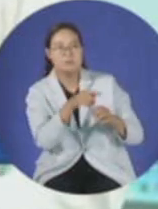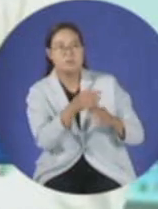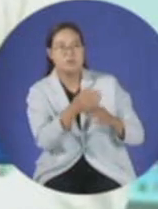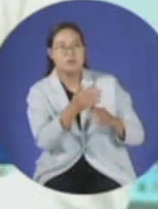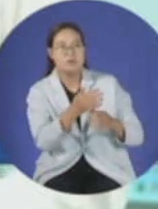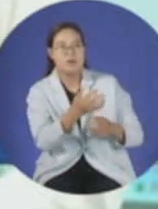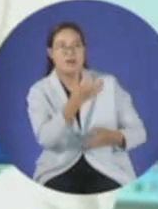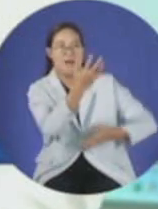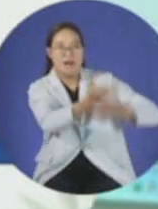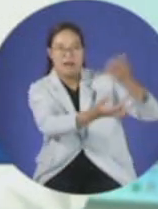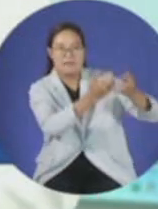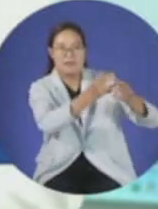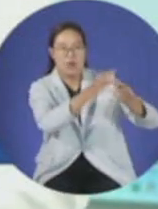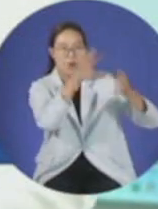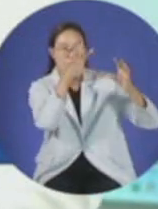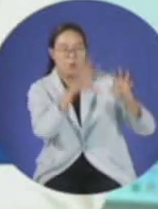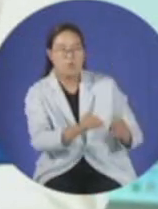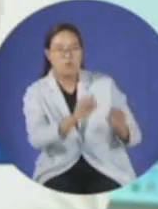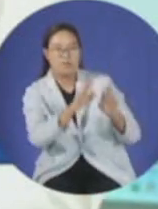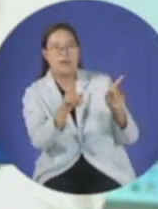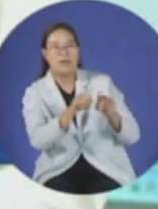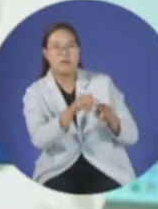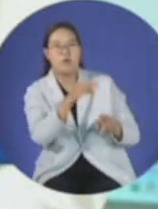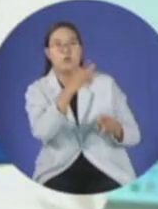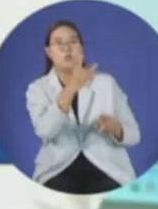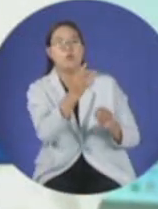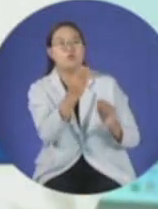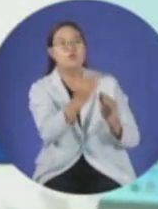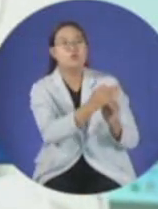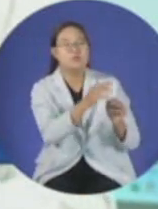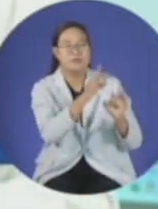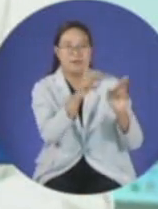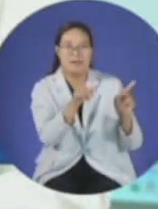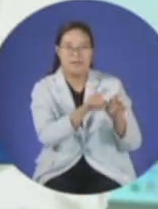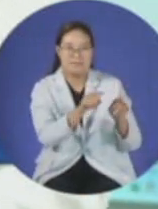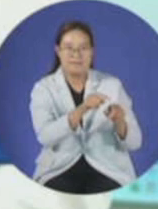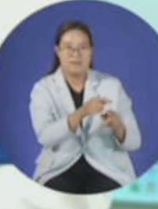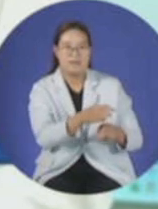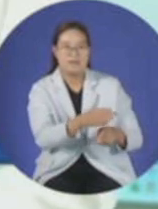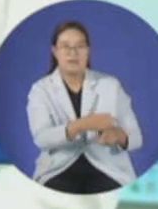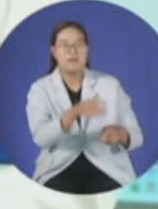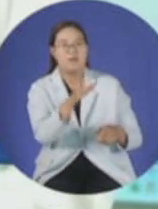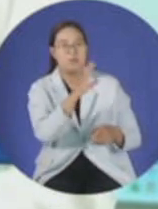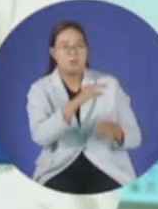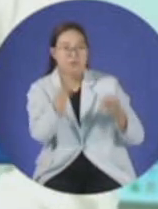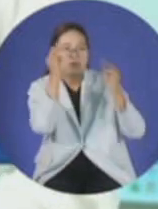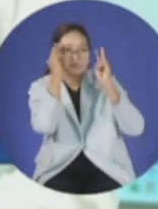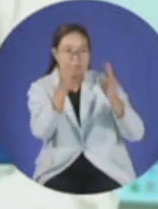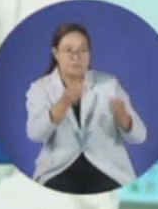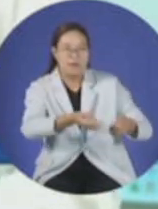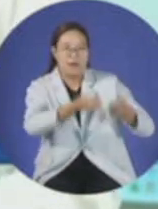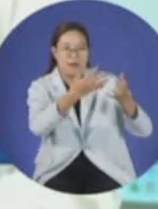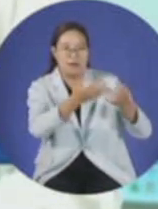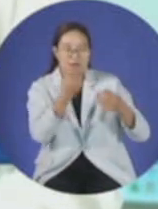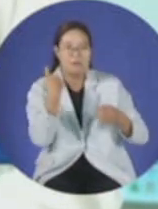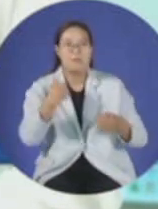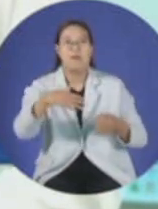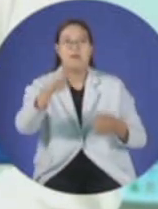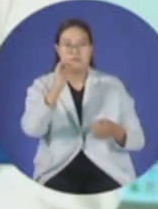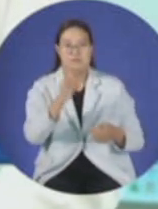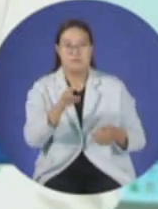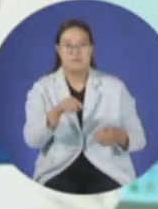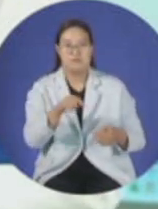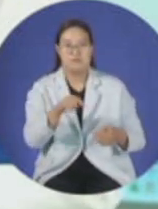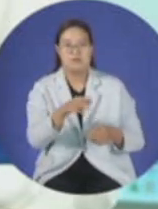унтраах асуудлыг нэг төр хугацаанд гэсэн намжах маягаар асуудалд хандаж тэгж шийдвэр гаргадаг байсан нь өөрөөр